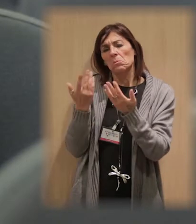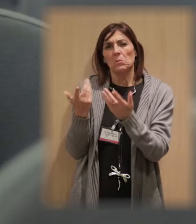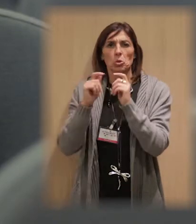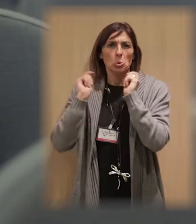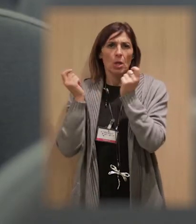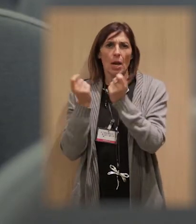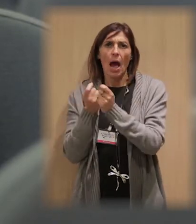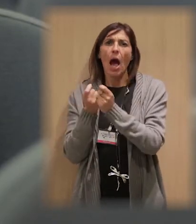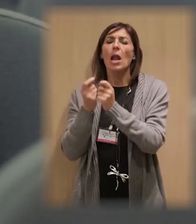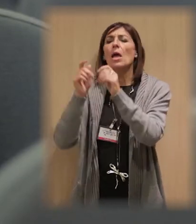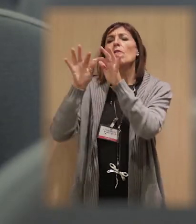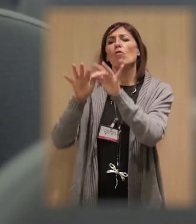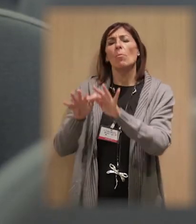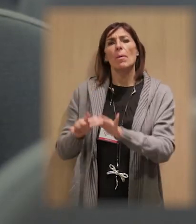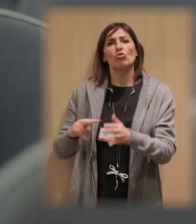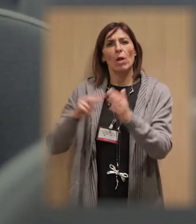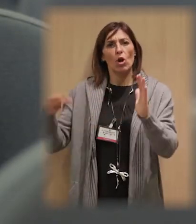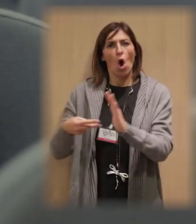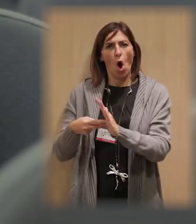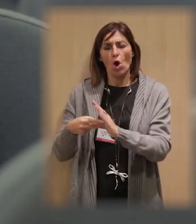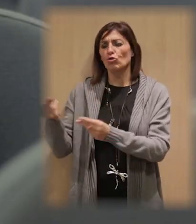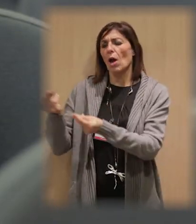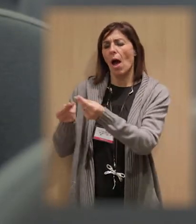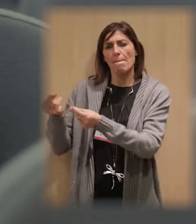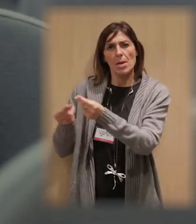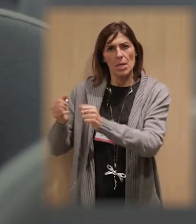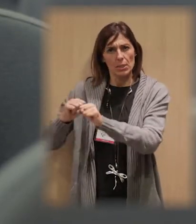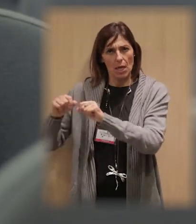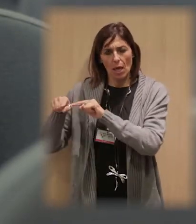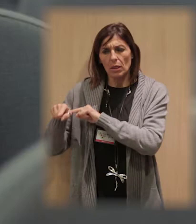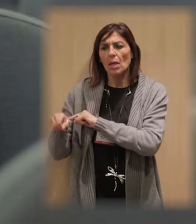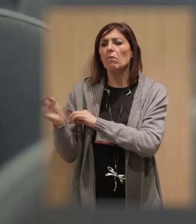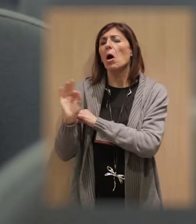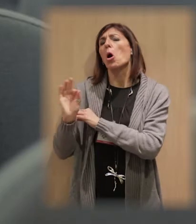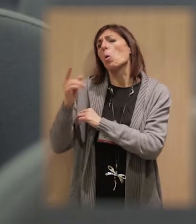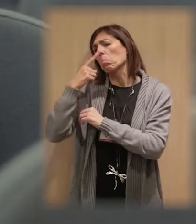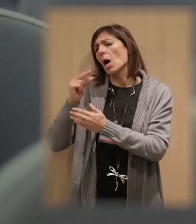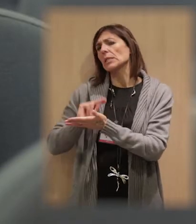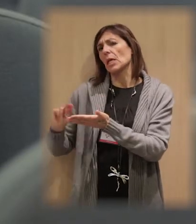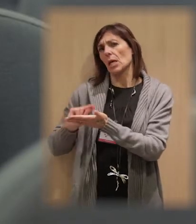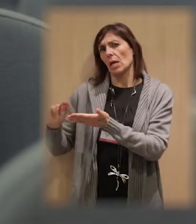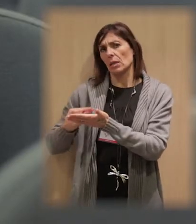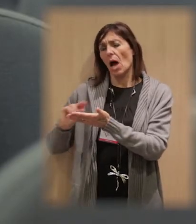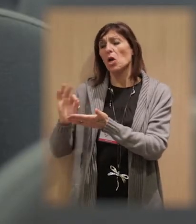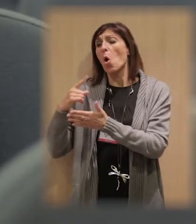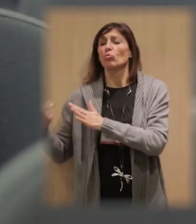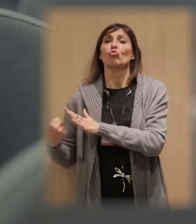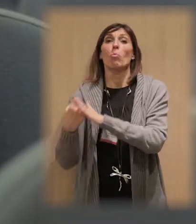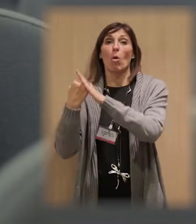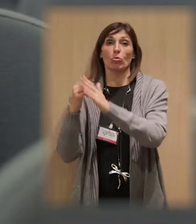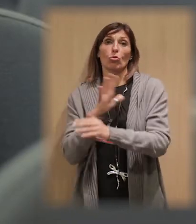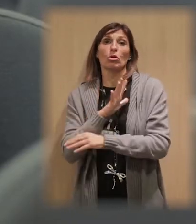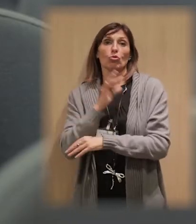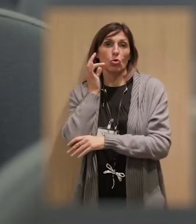di information technology, quella amministrativa o quella più segretariale o anche di supporto alle